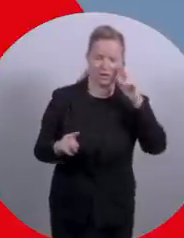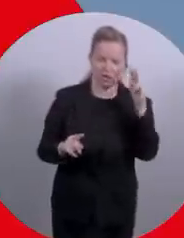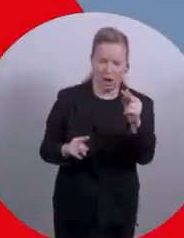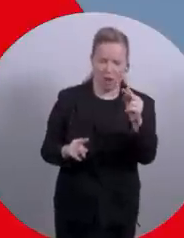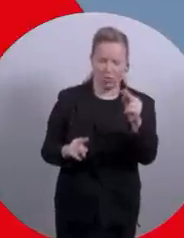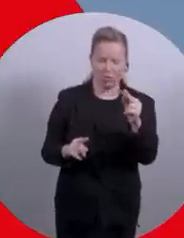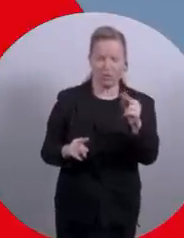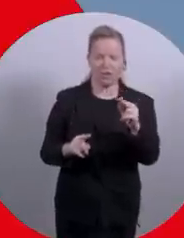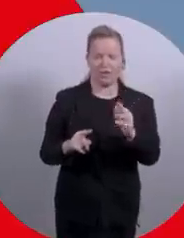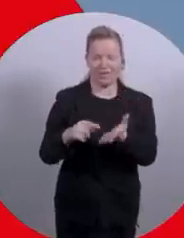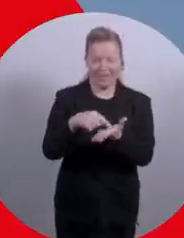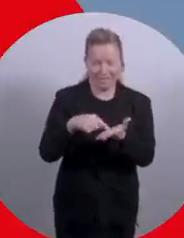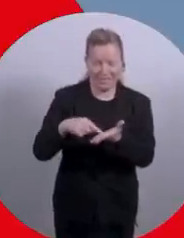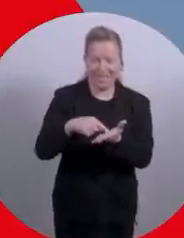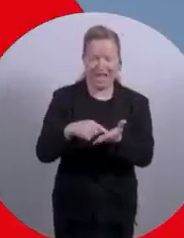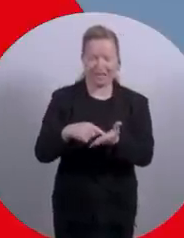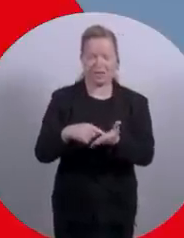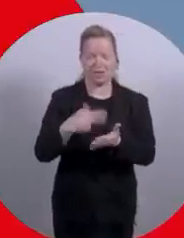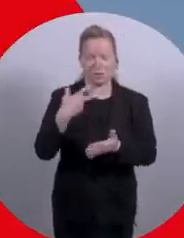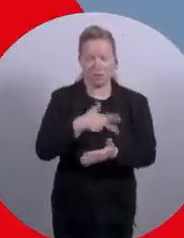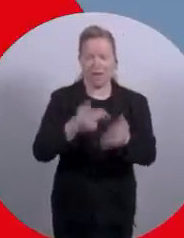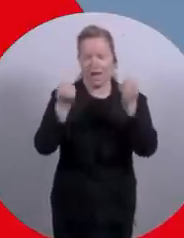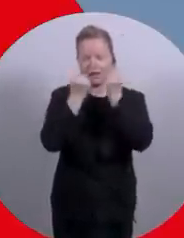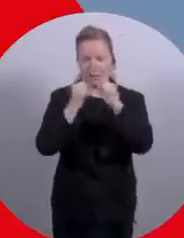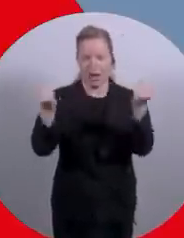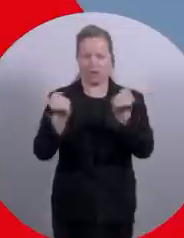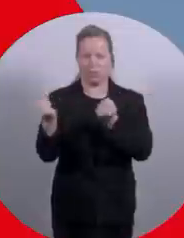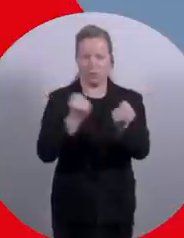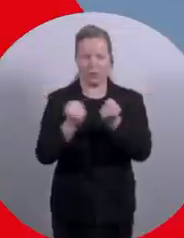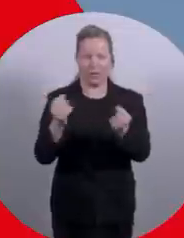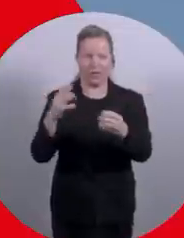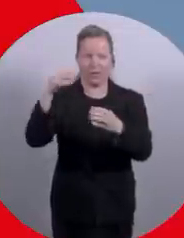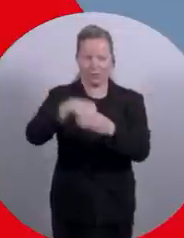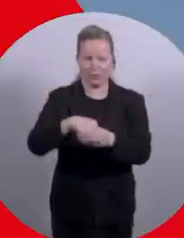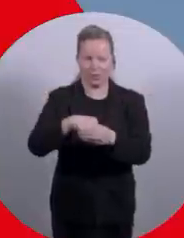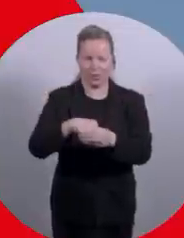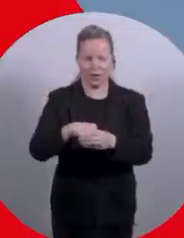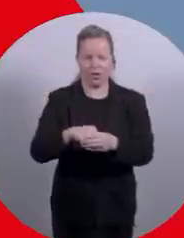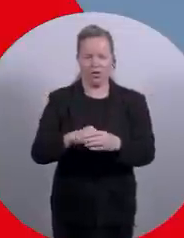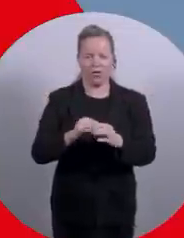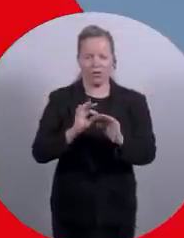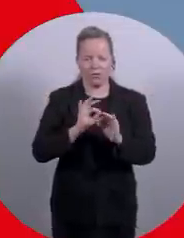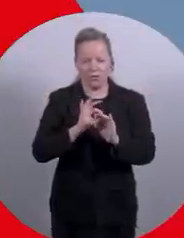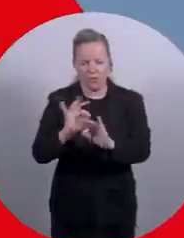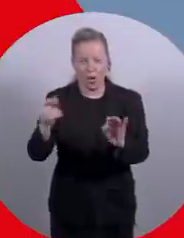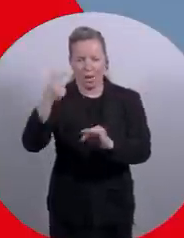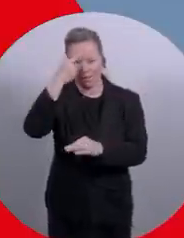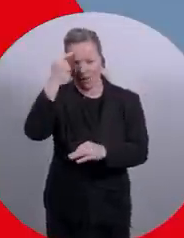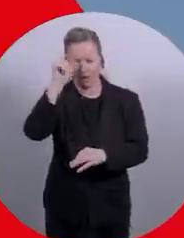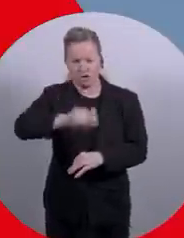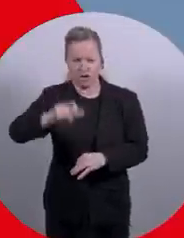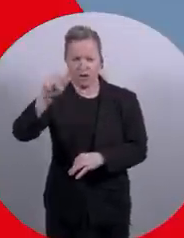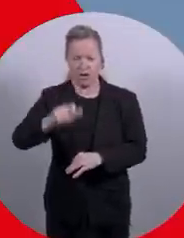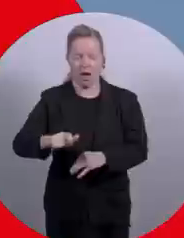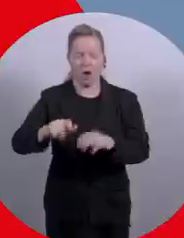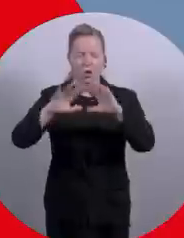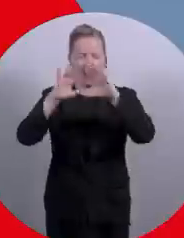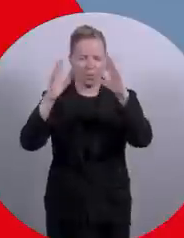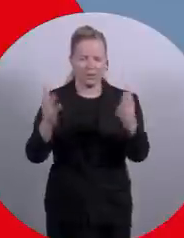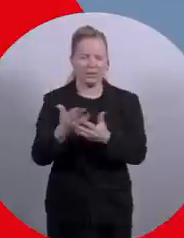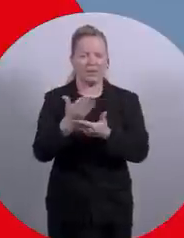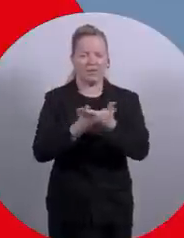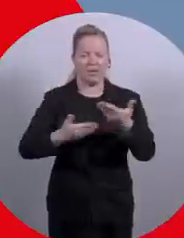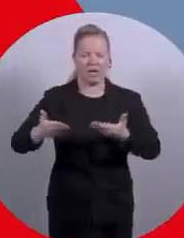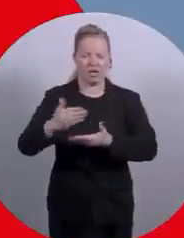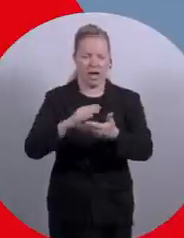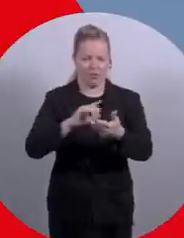eigentlich dessen was sozialdemokratische Politik für Menschen in einer globalisierten Wirtschaft verlangt und das ist natürlich